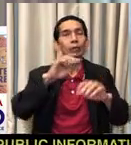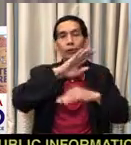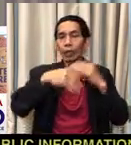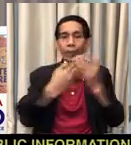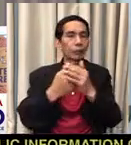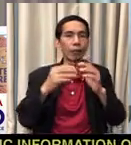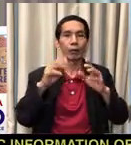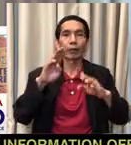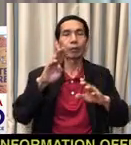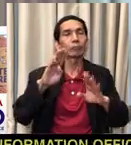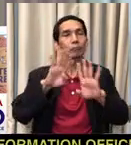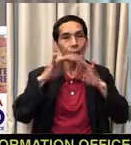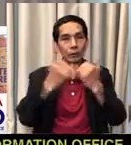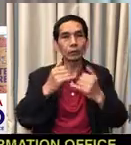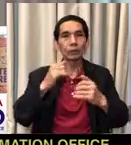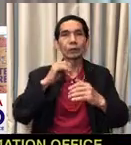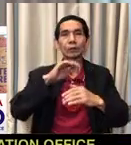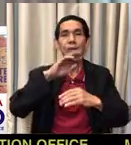buong Maynila.